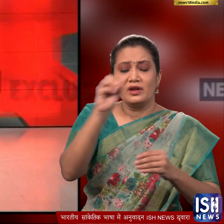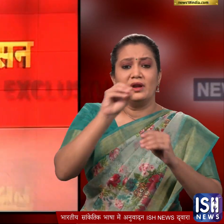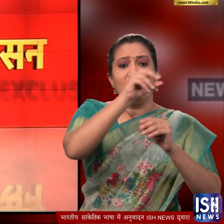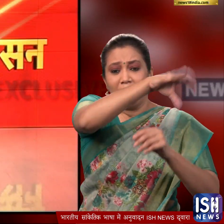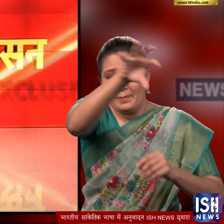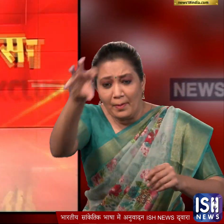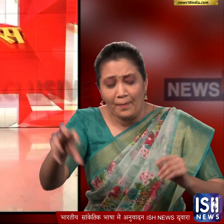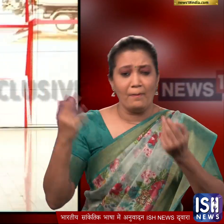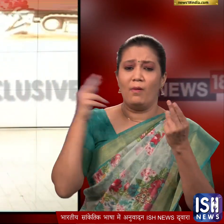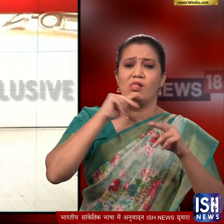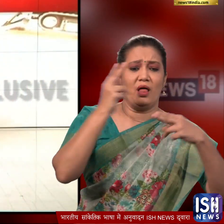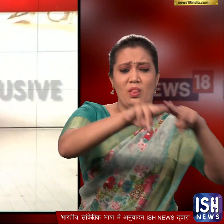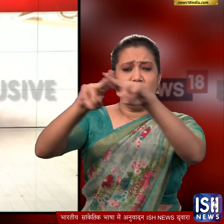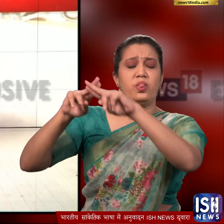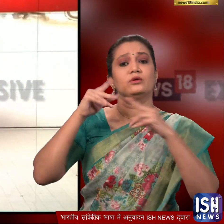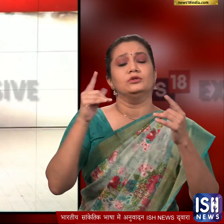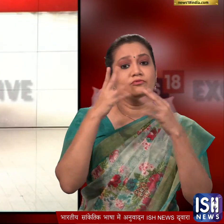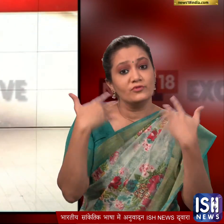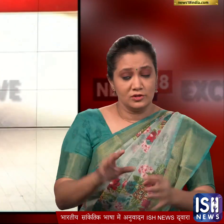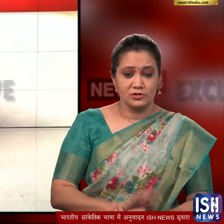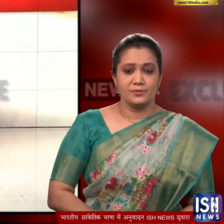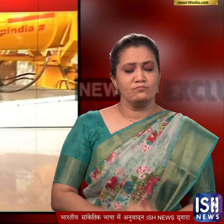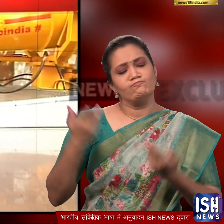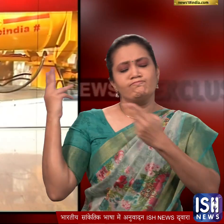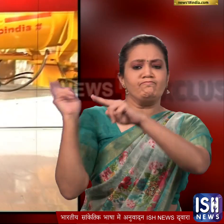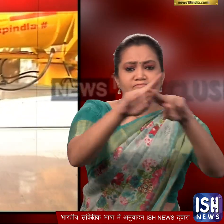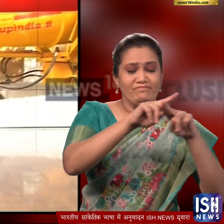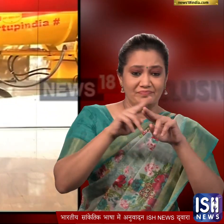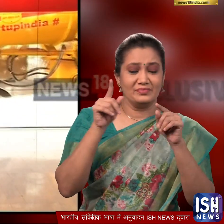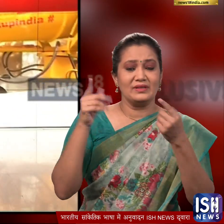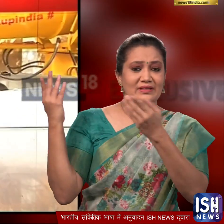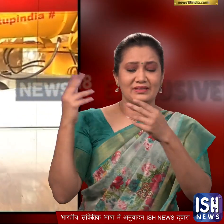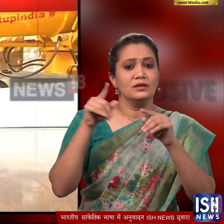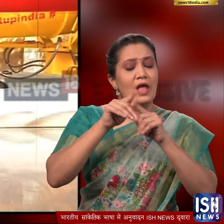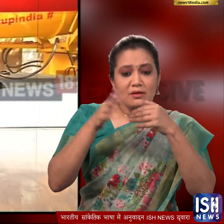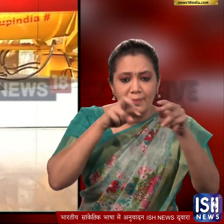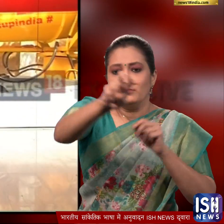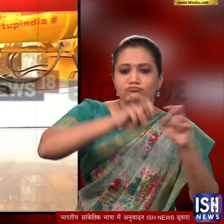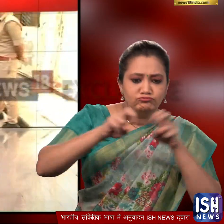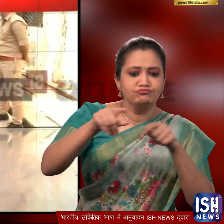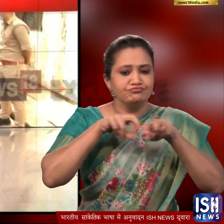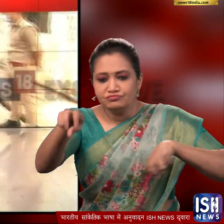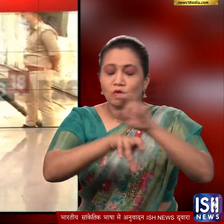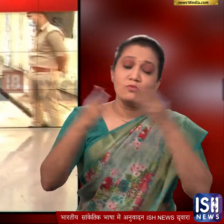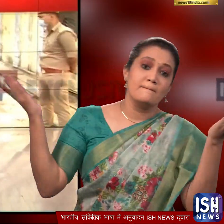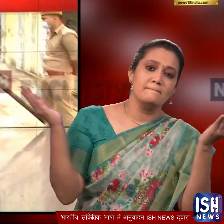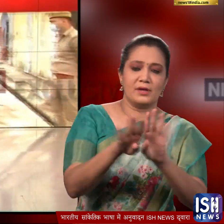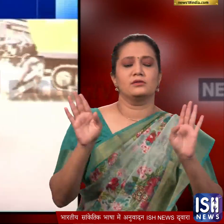300 से ज्यादा इलाकों को कंटेनमेंट जोन में बदल दिया गया। प्रशासन ने इन इलाकों को सील करते हुए वहां पर किसी के भी आने जाने पर रोक